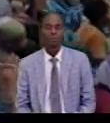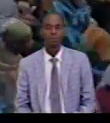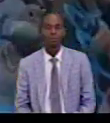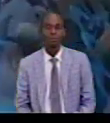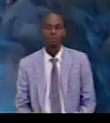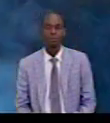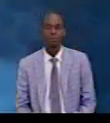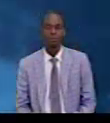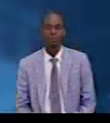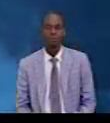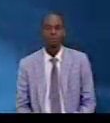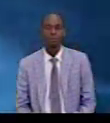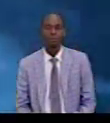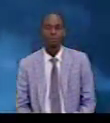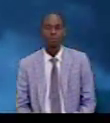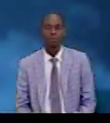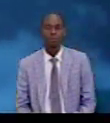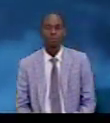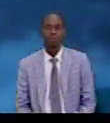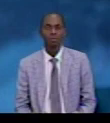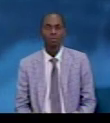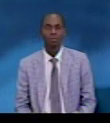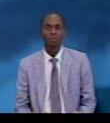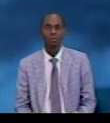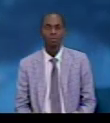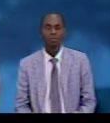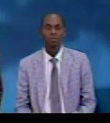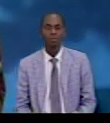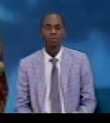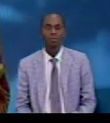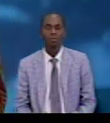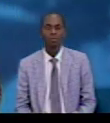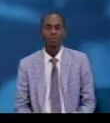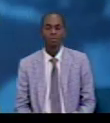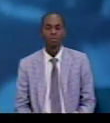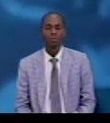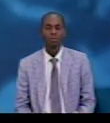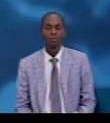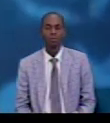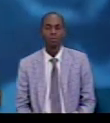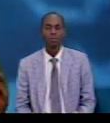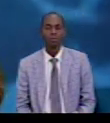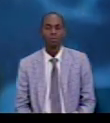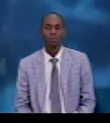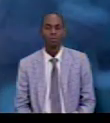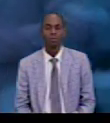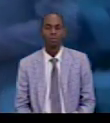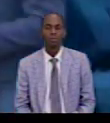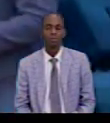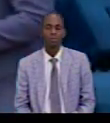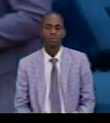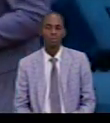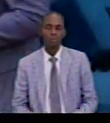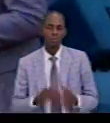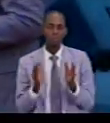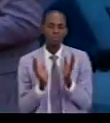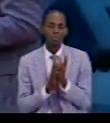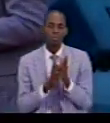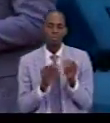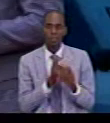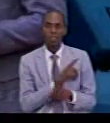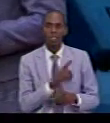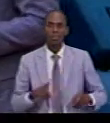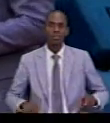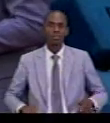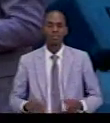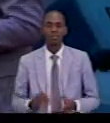saigner les reins et de déverser son onction encore davantage sur lui. Au nom de Jésus-Christ. Amen. Praise the Lord. Our